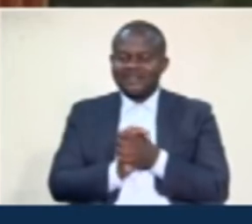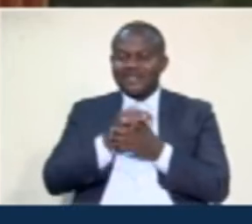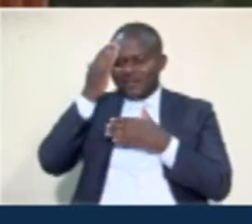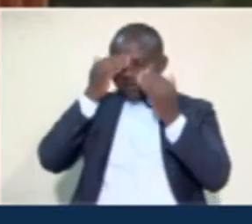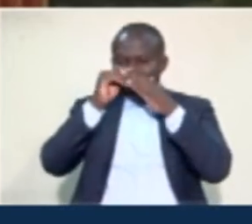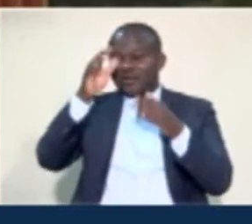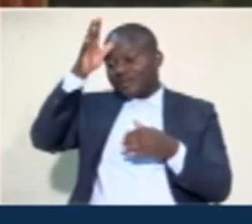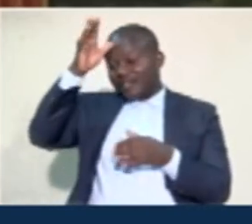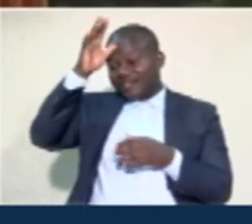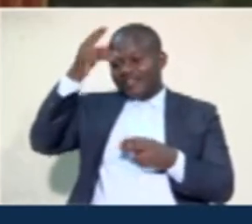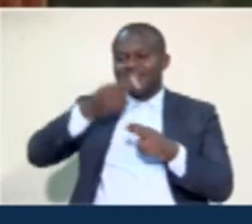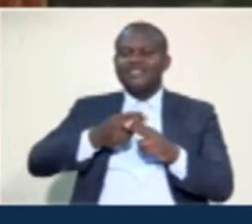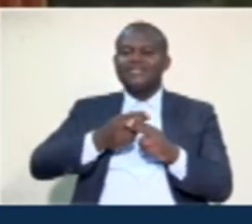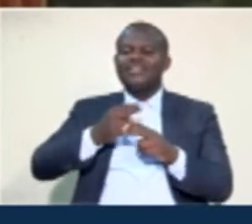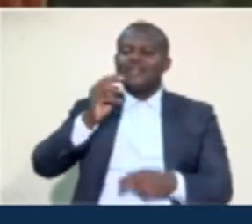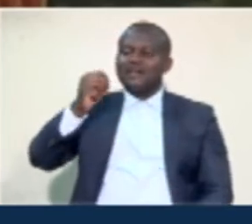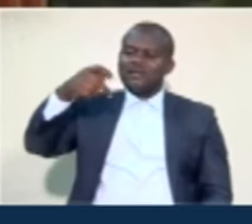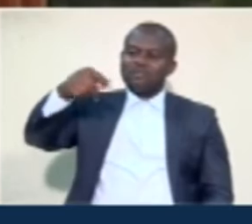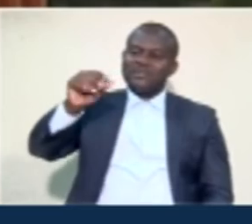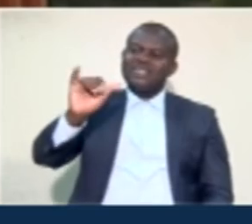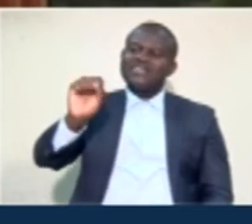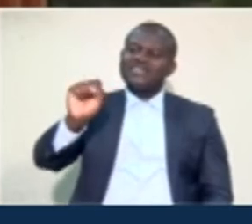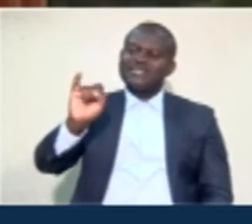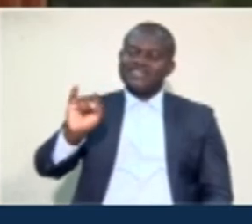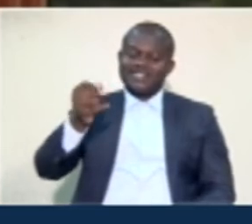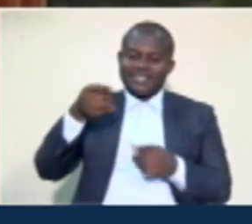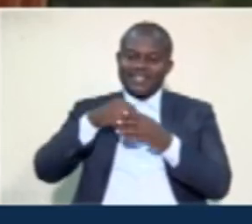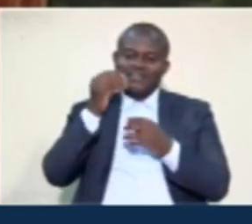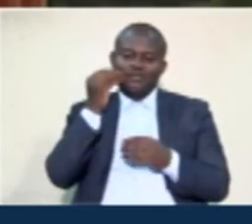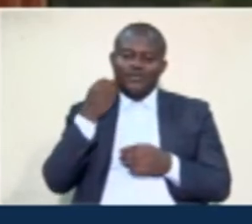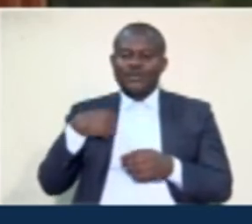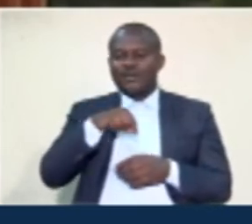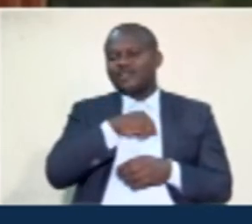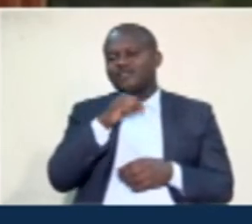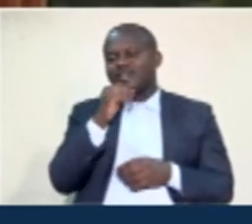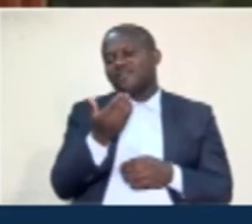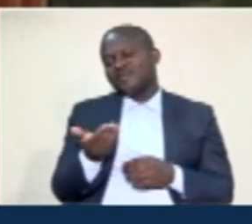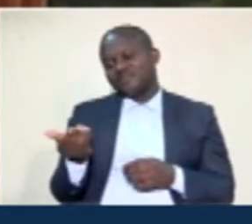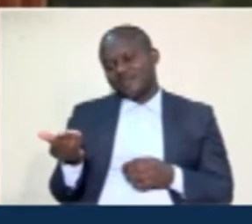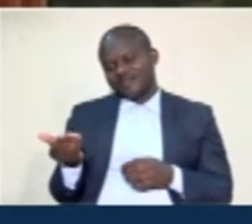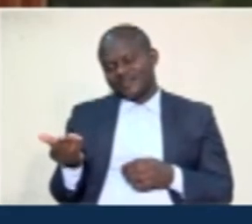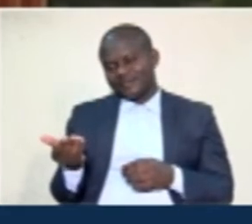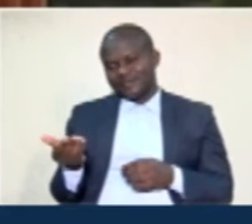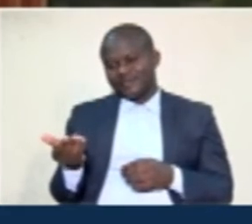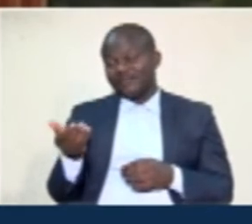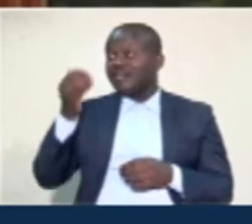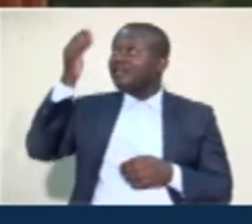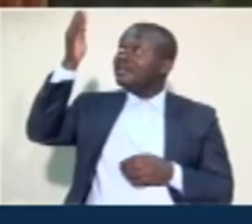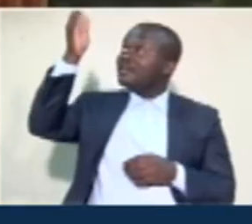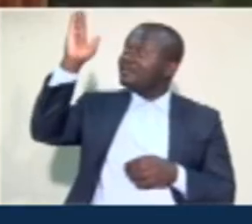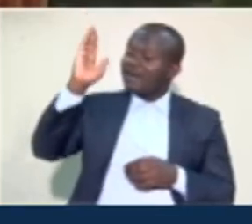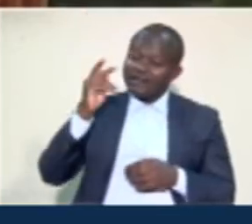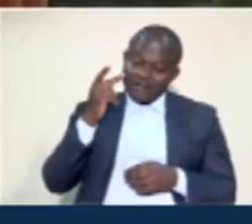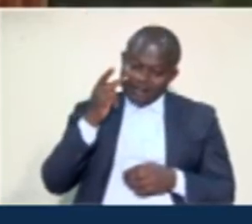Kuko data yaje kunyita bati ni agapyisi kaje mu rugo rwacu ntabwo ari umwana. Imana rero